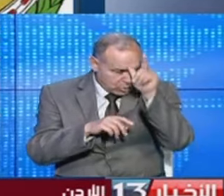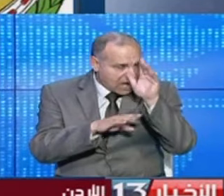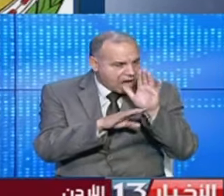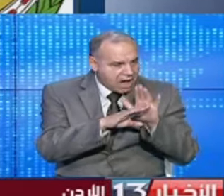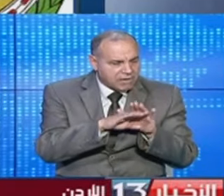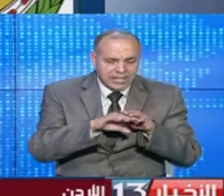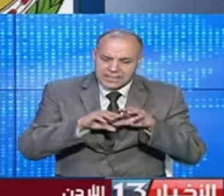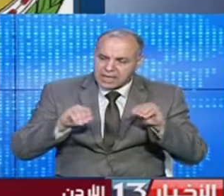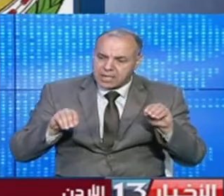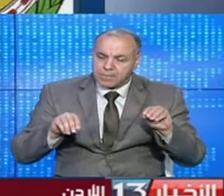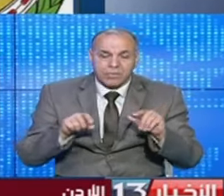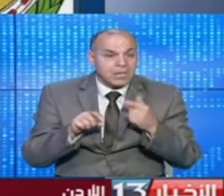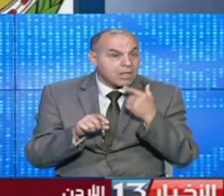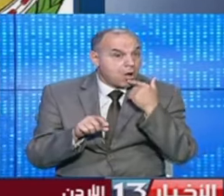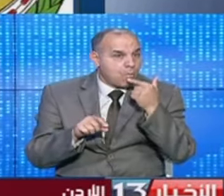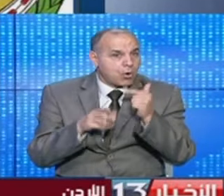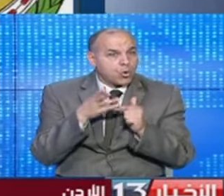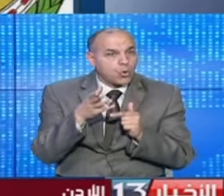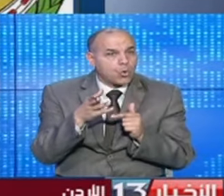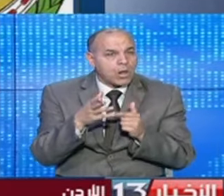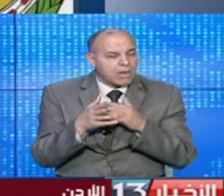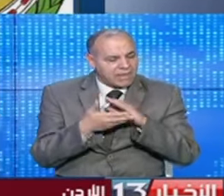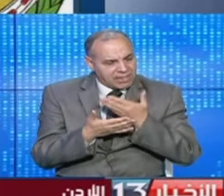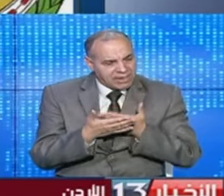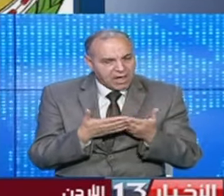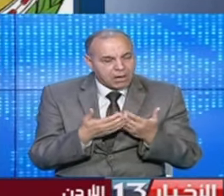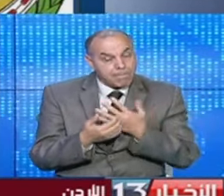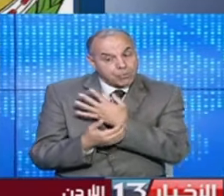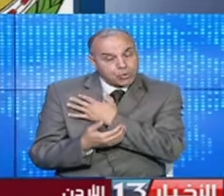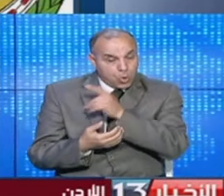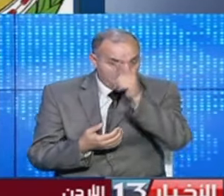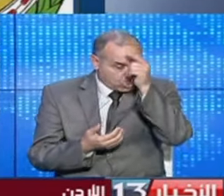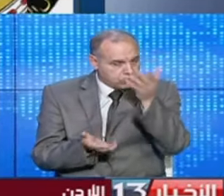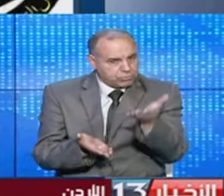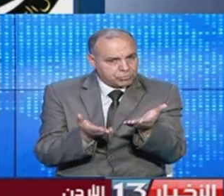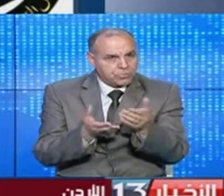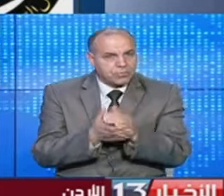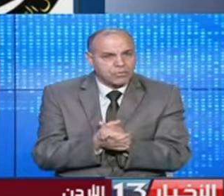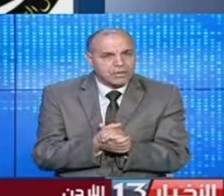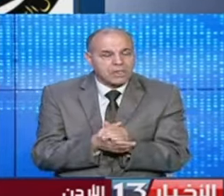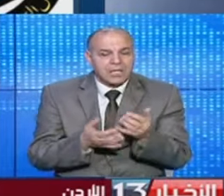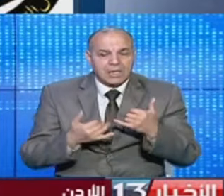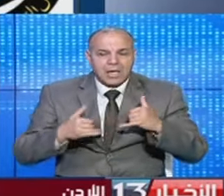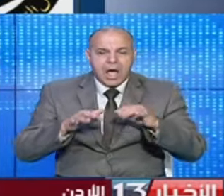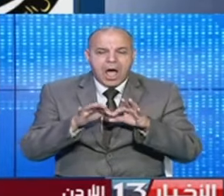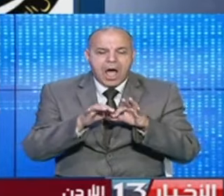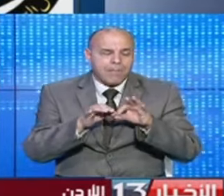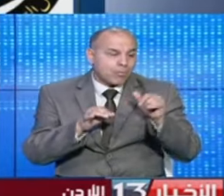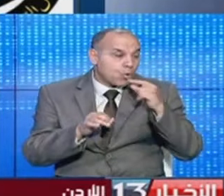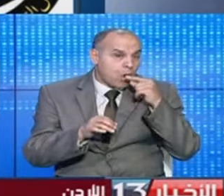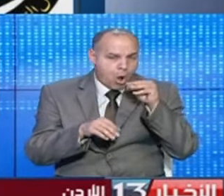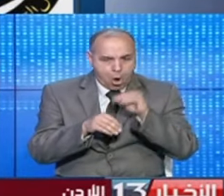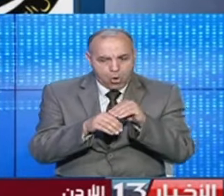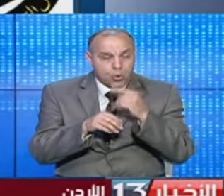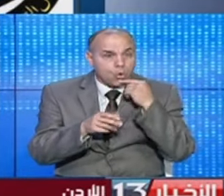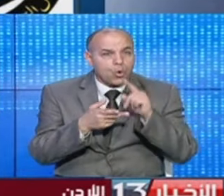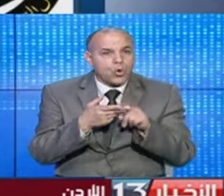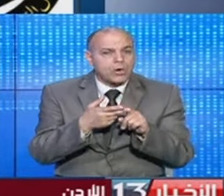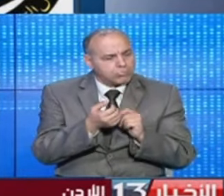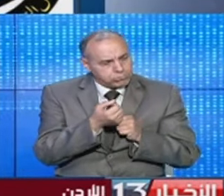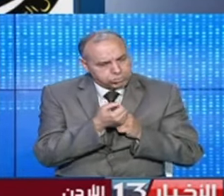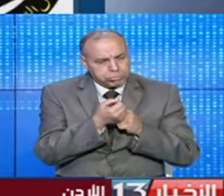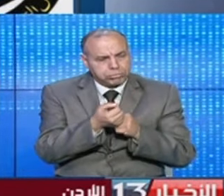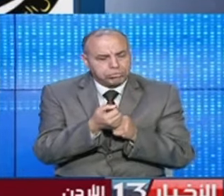على استقرارها، معربة عن ثقتها في حكمة القيادة الأردنية. مجلس التعاون الخليجي كان أيضا من بين